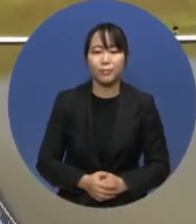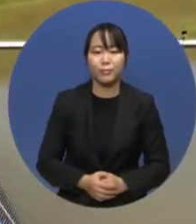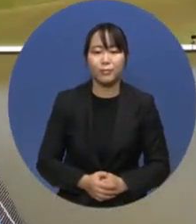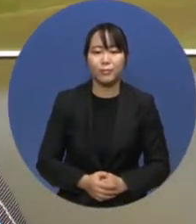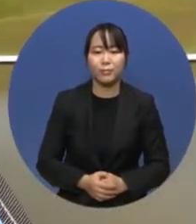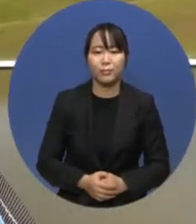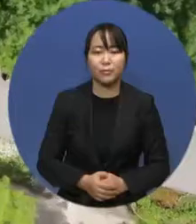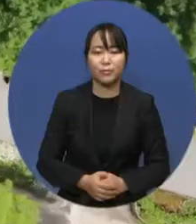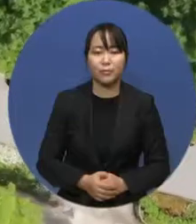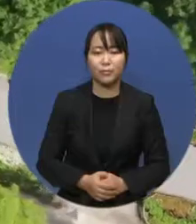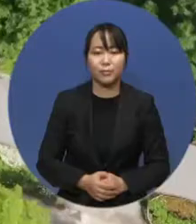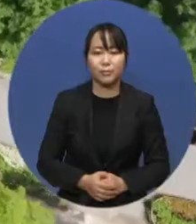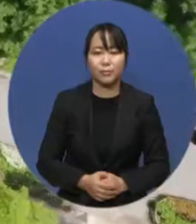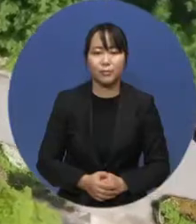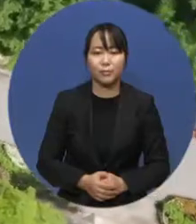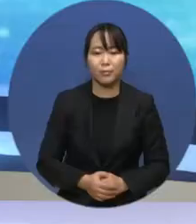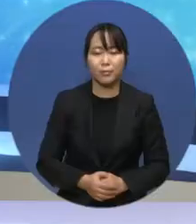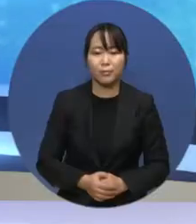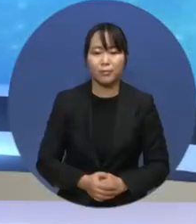뉴스 이소영입니다.